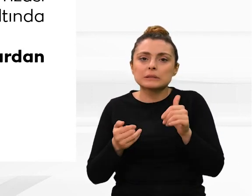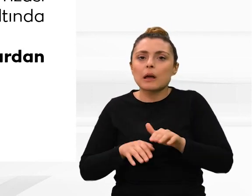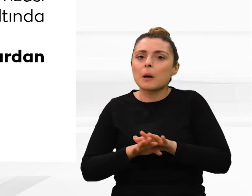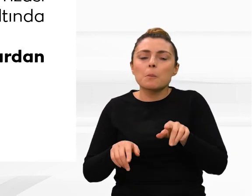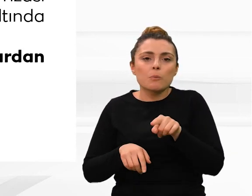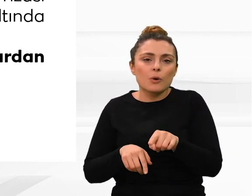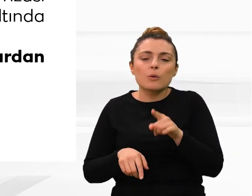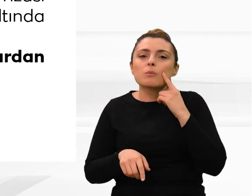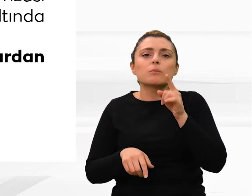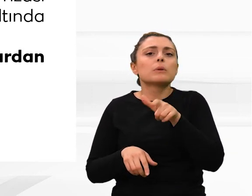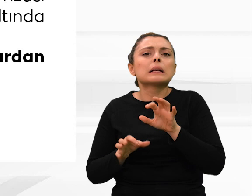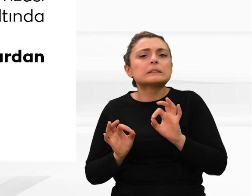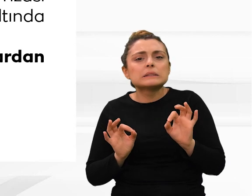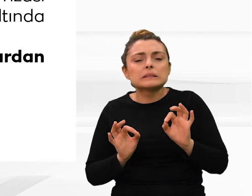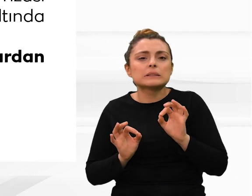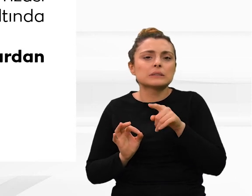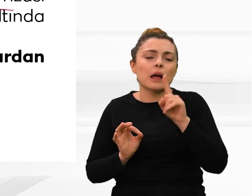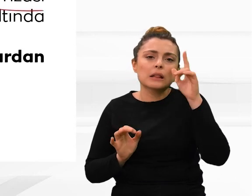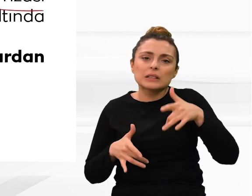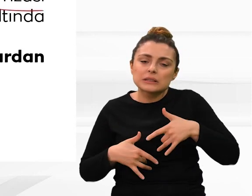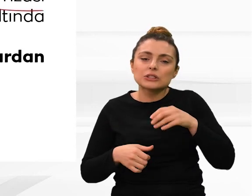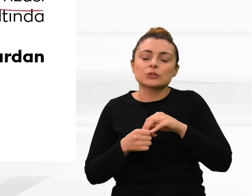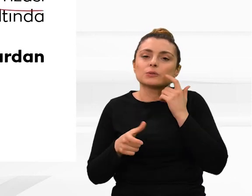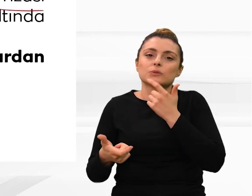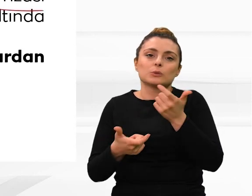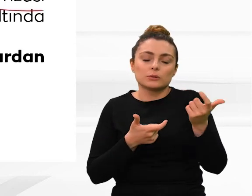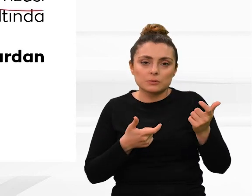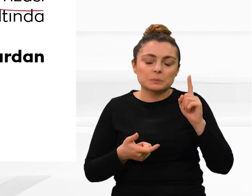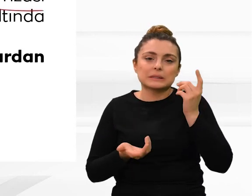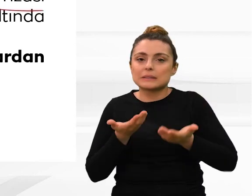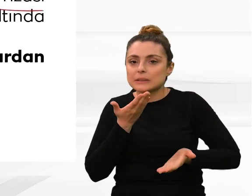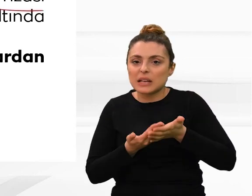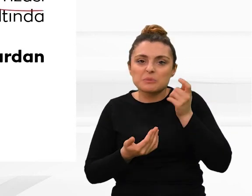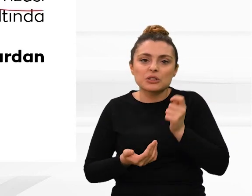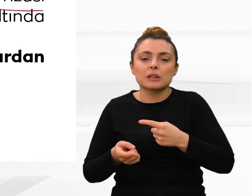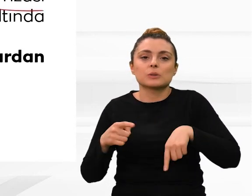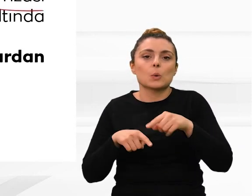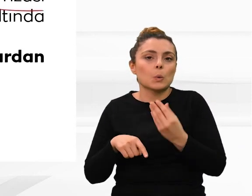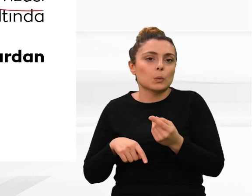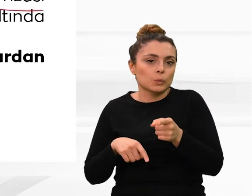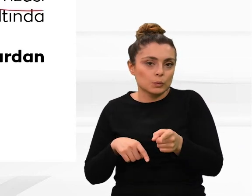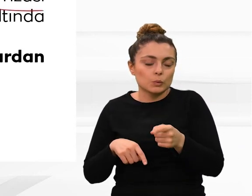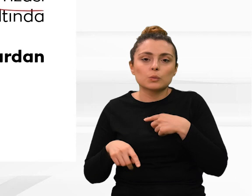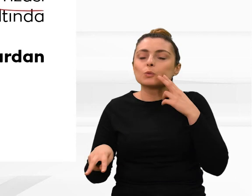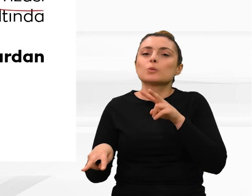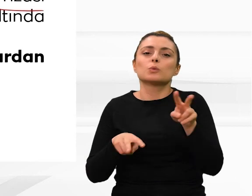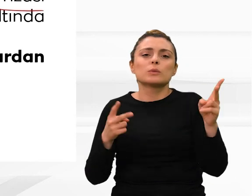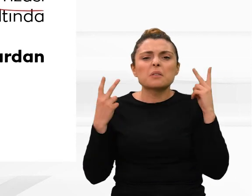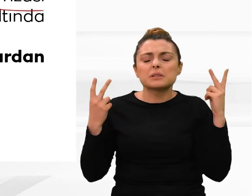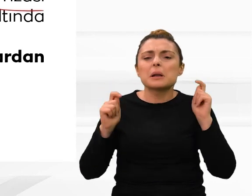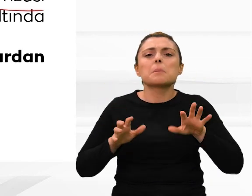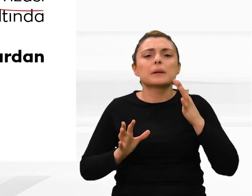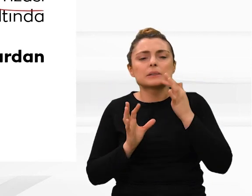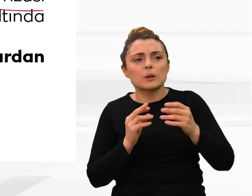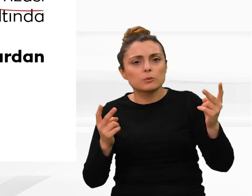oluyorlar bölümünde ne oluyor asla sırf Allah rızasını gözeterek aslında bir yardım gerçekleştirilmiş oluyor yani gösteriş yapılmadan